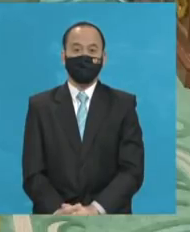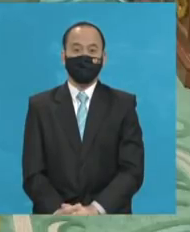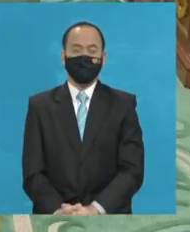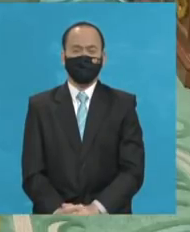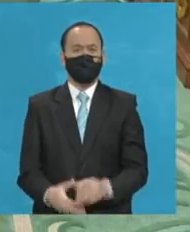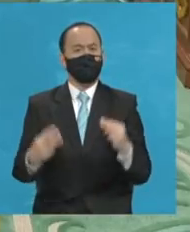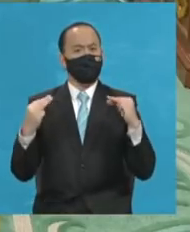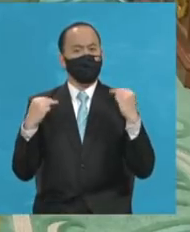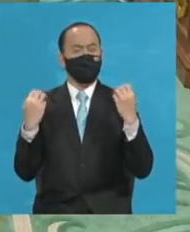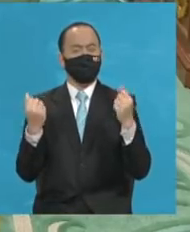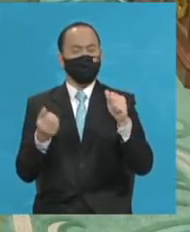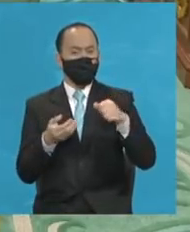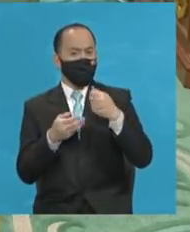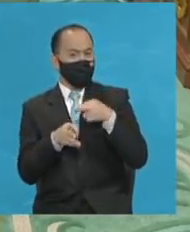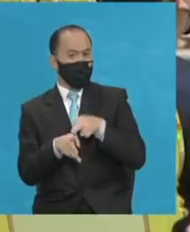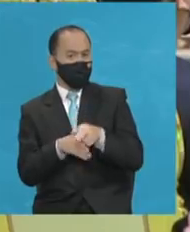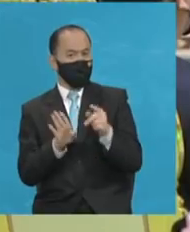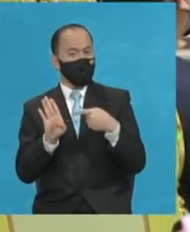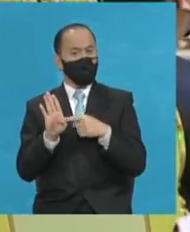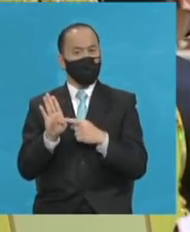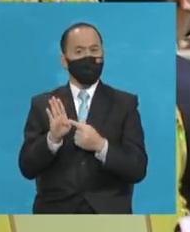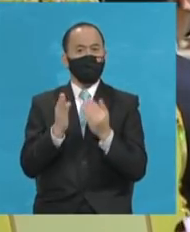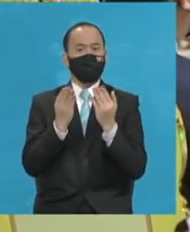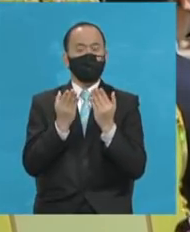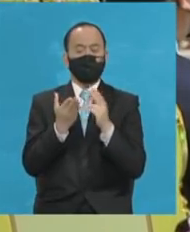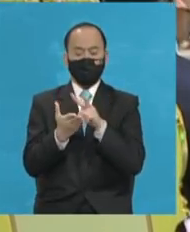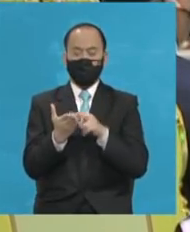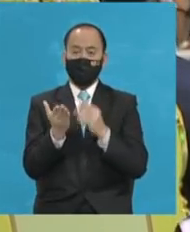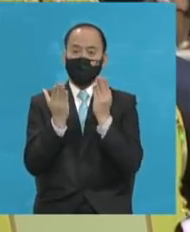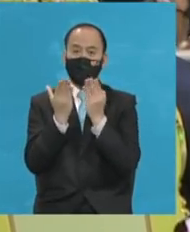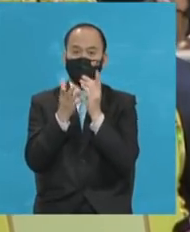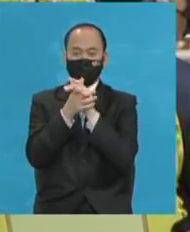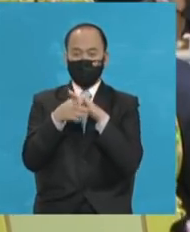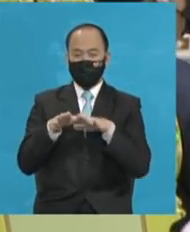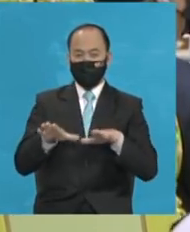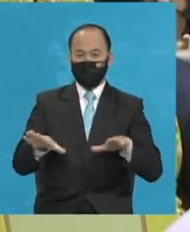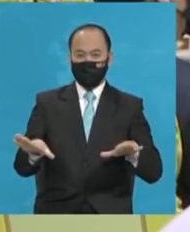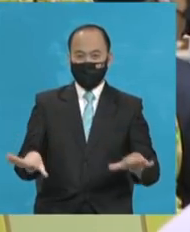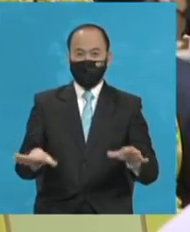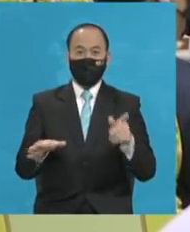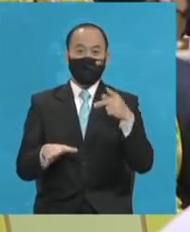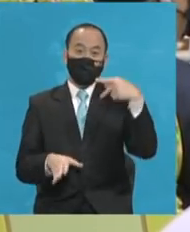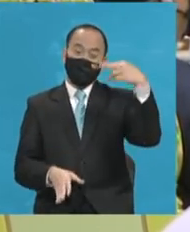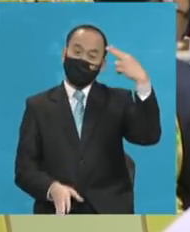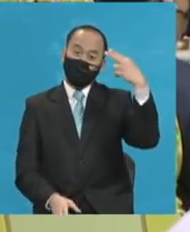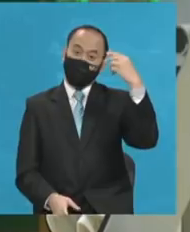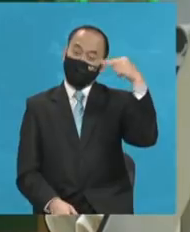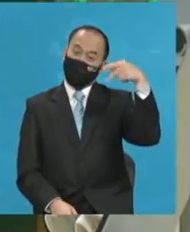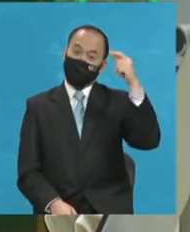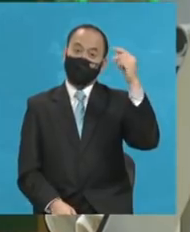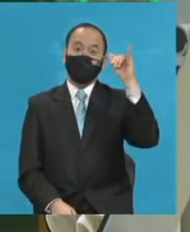Hai majelis bersantap and was my dimulakan dengan bacaan doa Selatan oleh yang performance pengen Dato Sri Maharaja